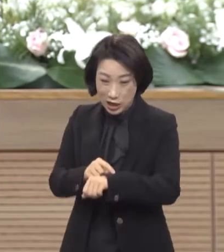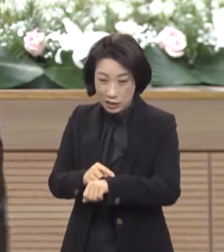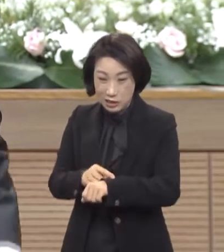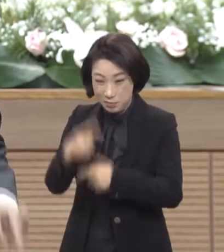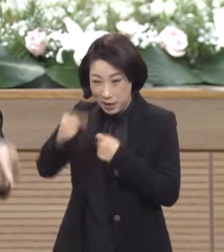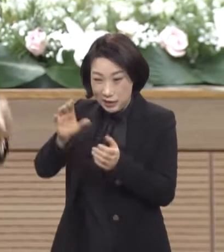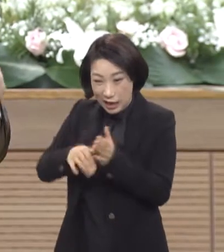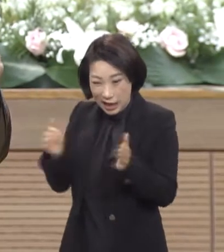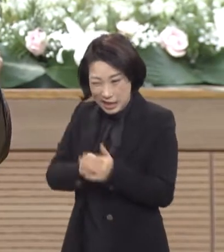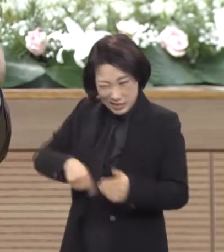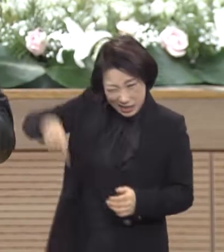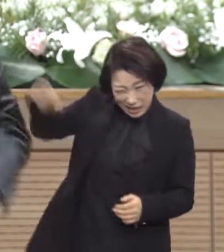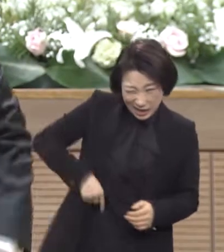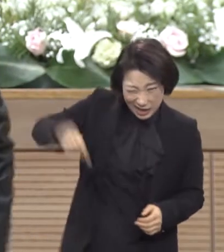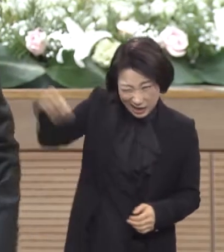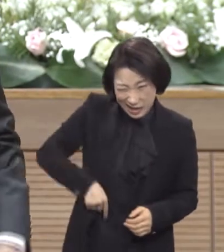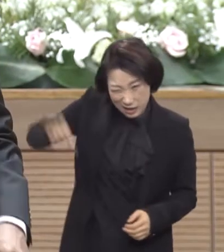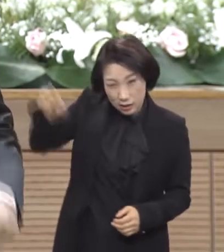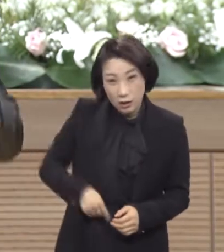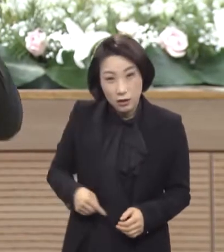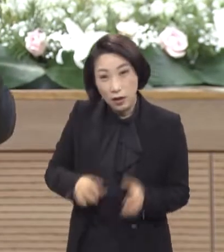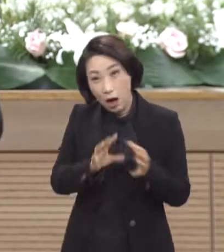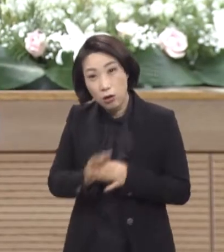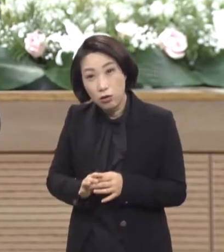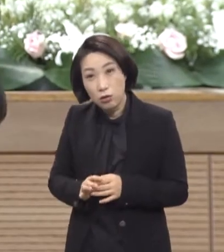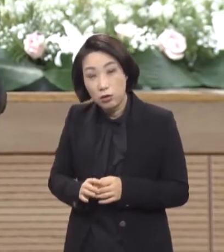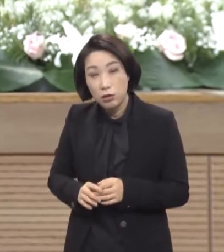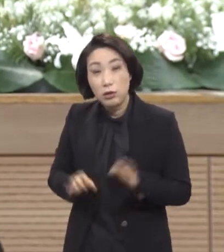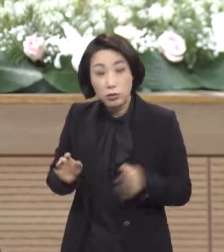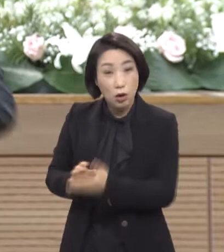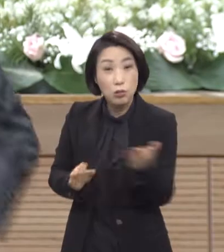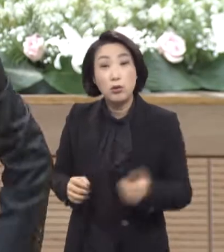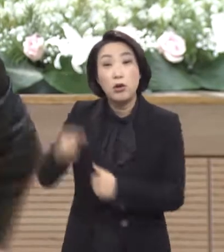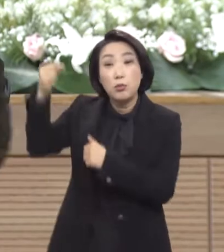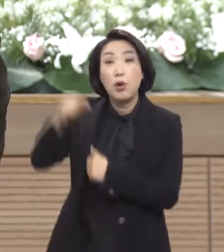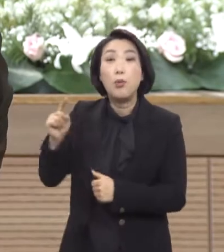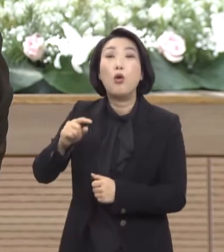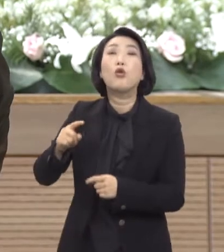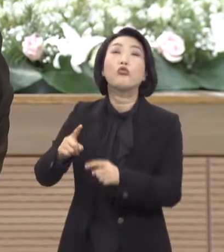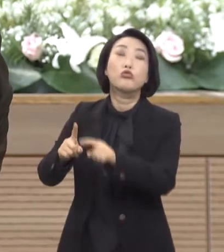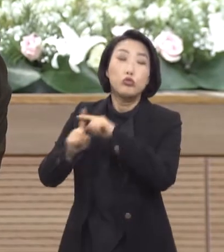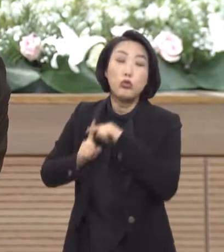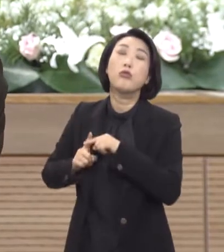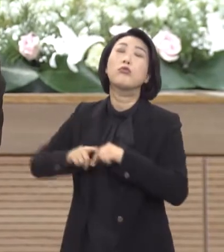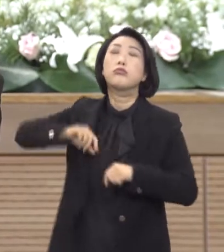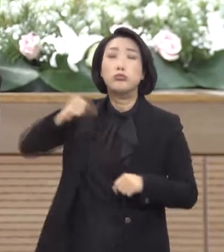다녀오라니. 그게 가다 죽을 수도 있어요. 명령은 죽어도 진행하는 거예요.